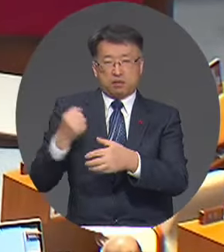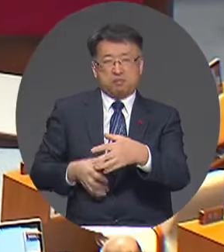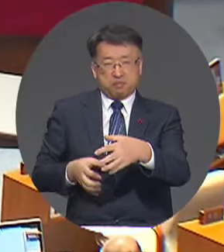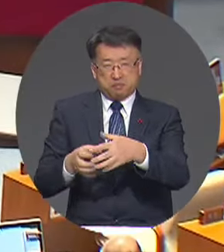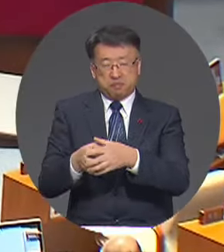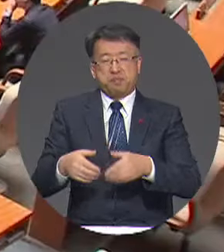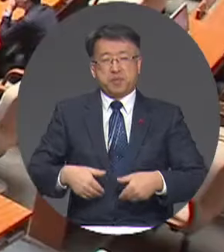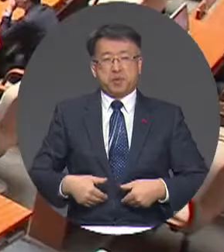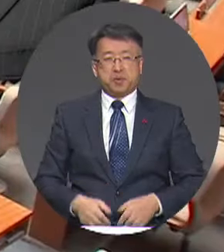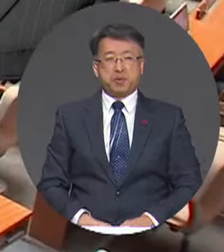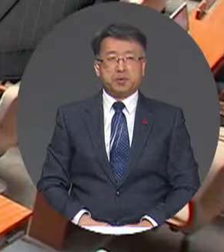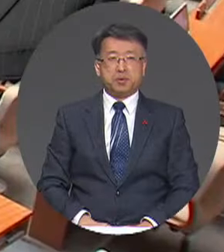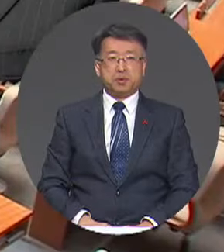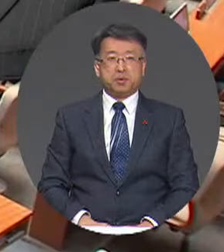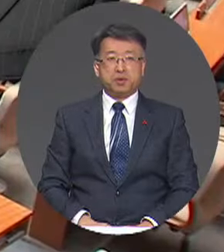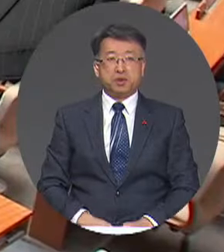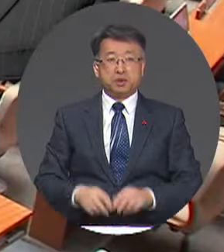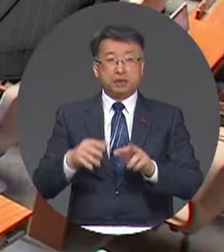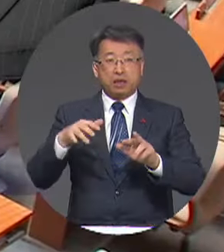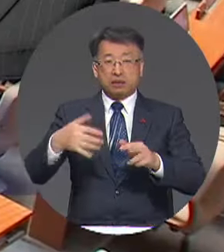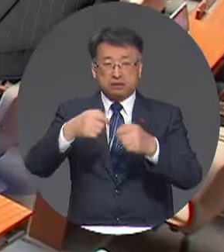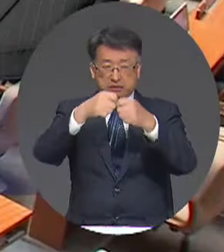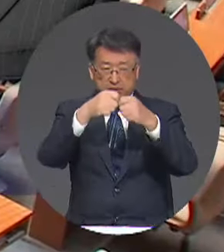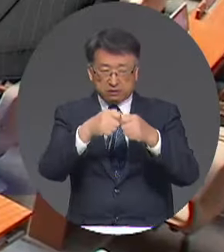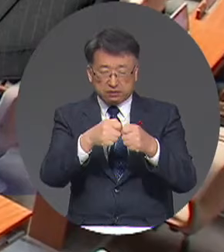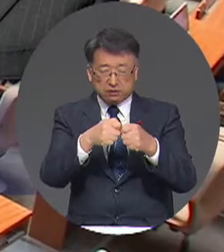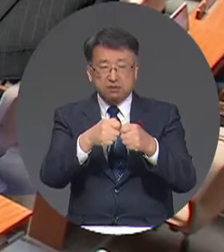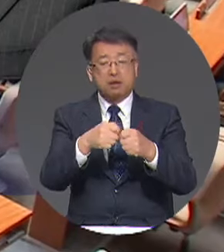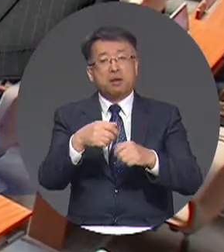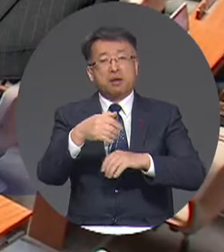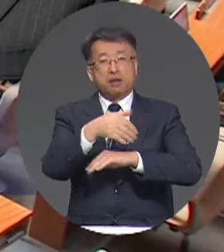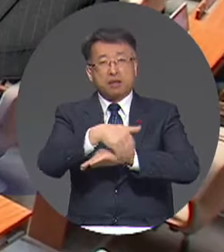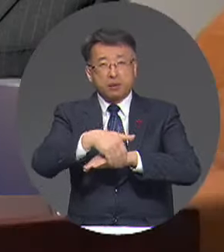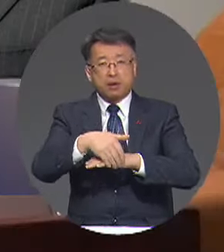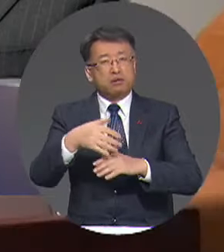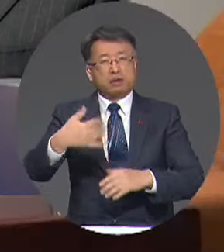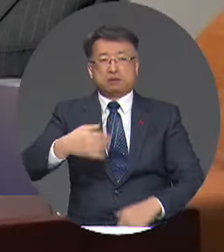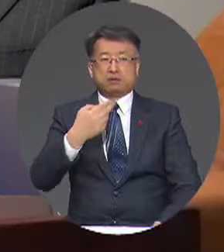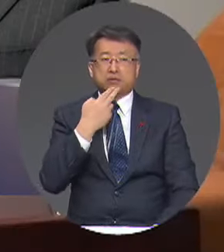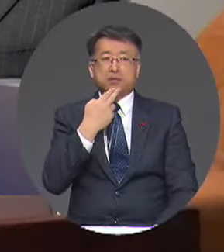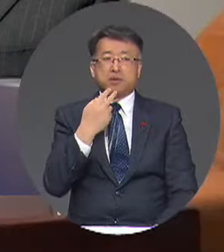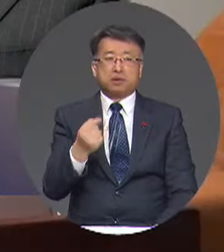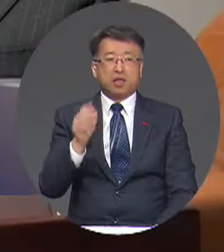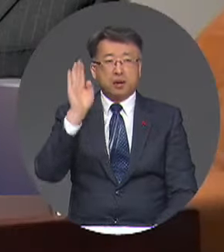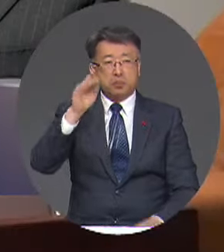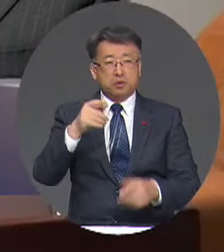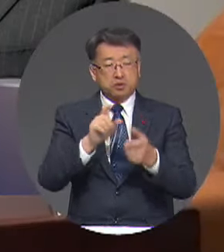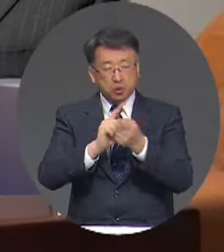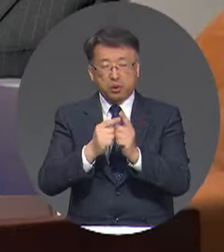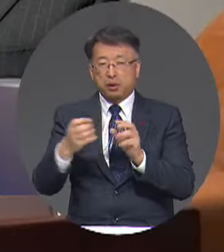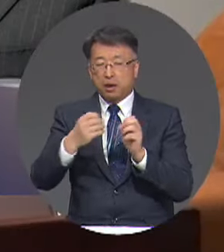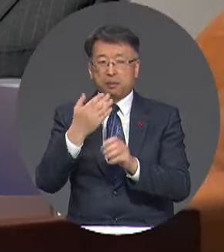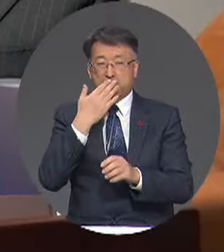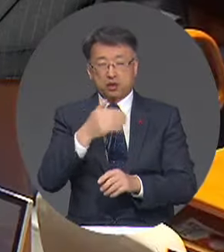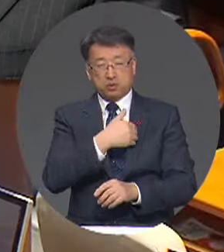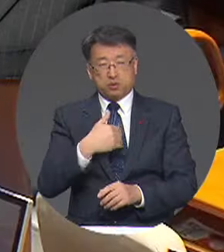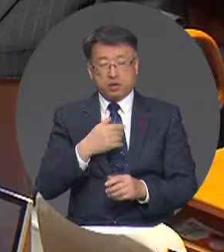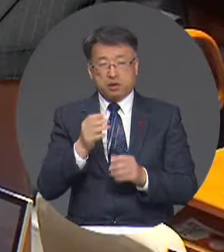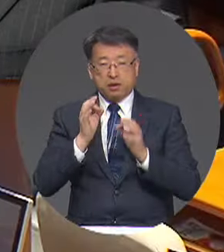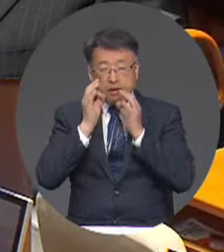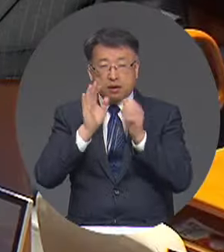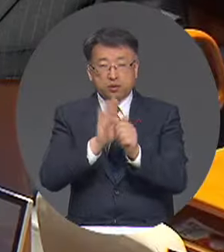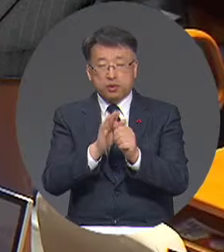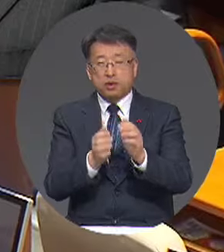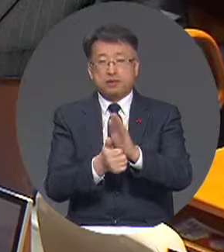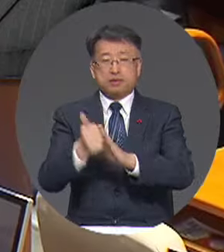보태야 할 이유입니다. 아직까지 구체적으로 깊게는 들어간 것 같지는 않고요. 서로 이야기가 될 겁니다. 앞으로 최대한 협조를 해서요